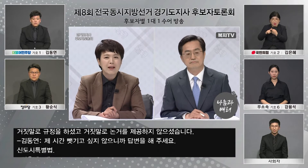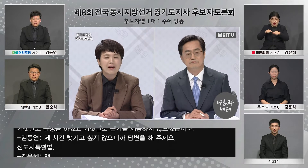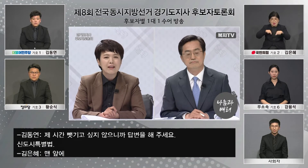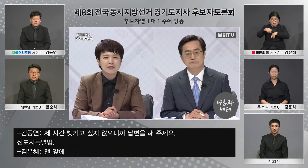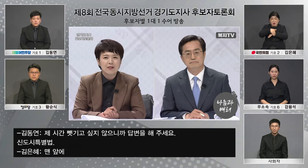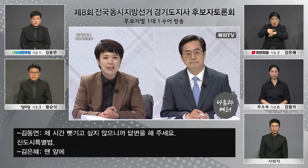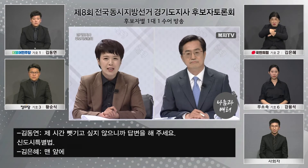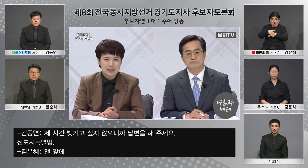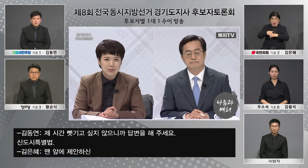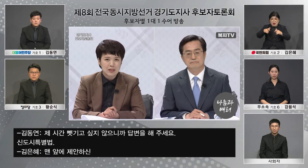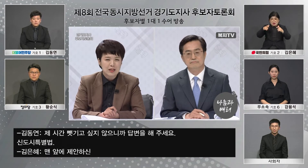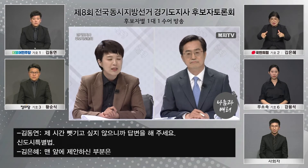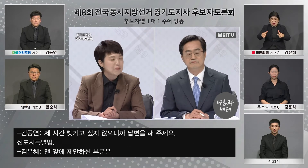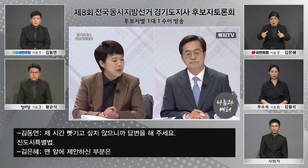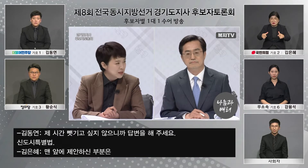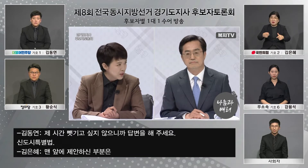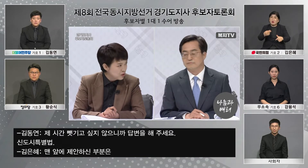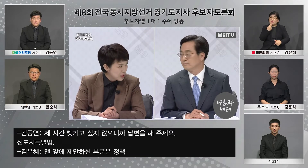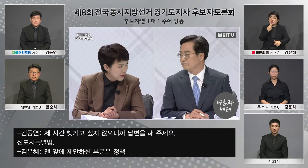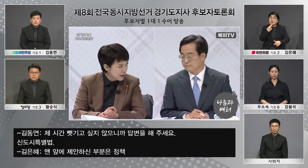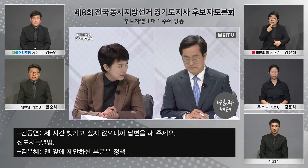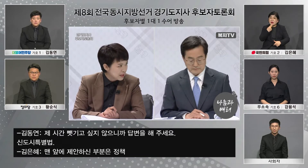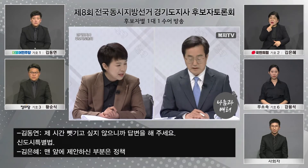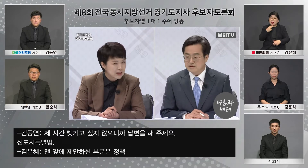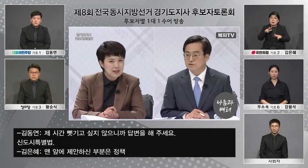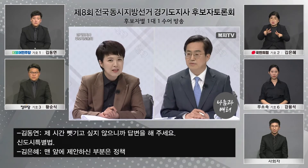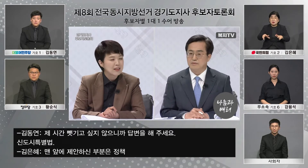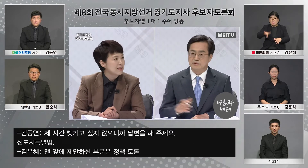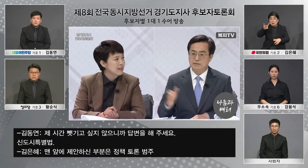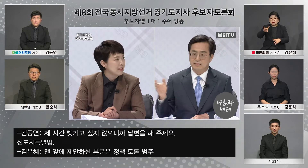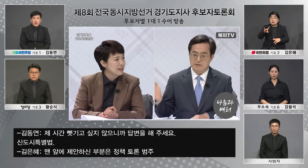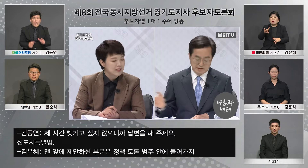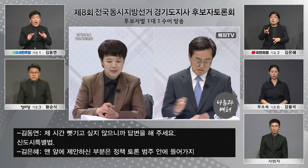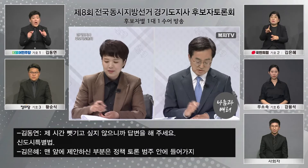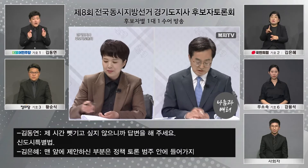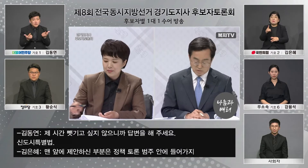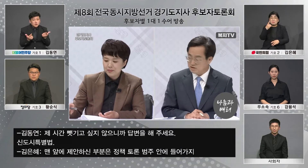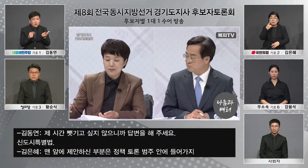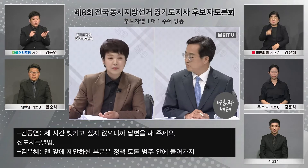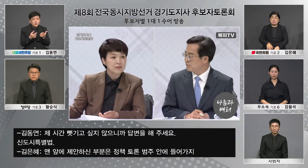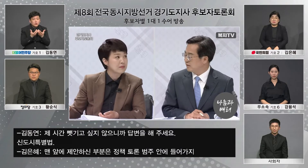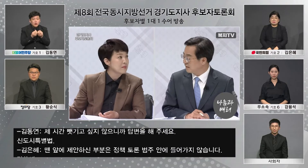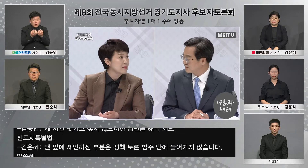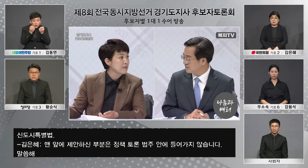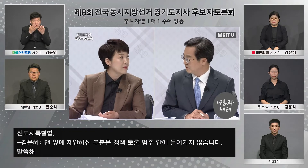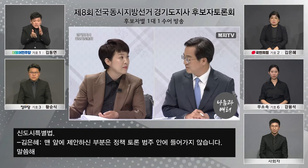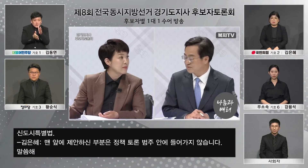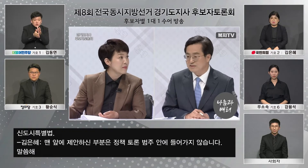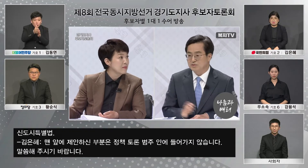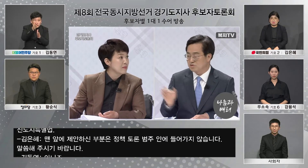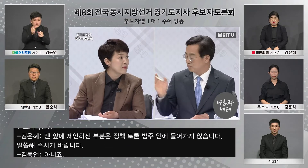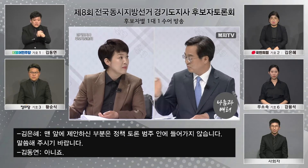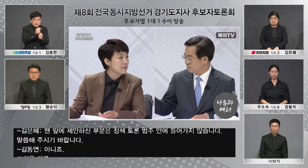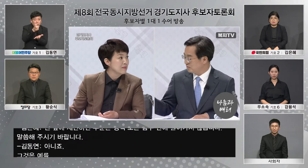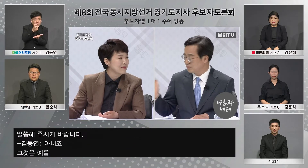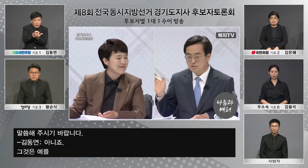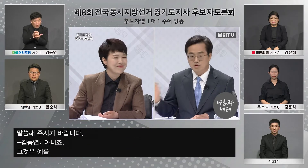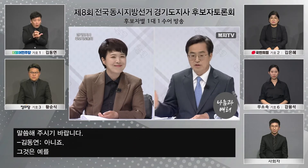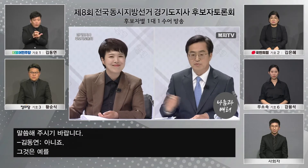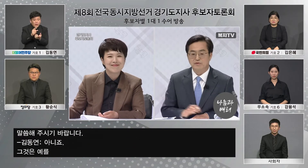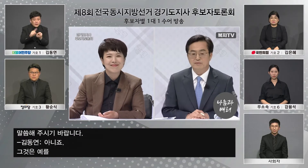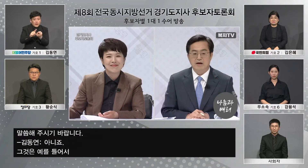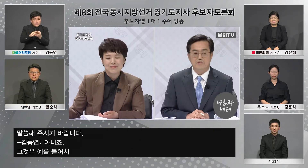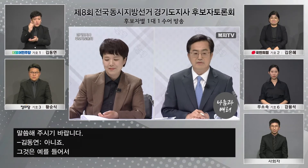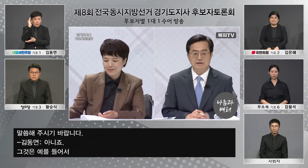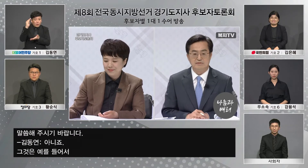범주 안에 들어가지 않습니다. 말씀해 주시기 바랍니다. 아니죠. 그거를 예를 들면서 신도시 특별법에 대한 얘기를 했어요. 신도시 특별법을